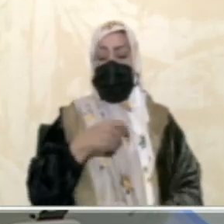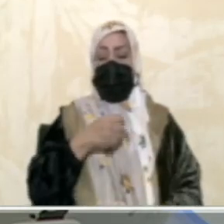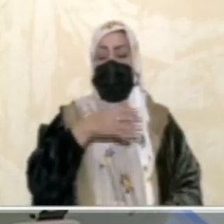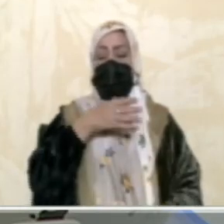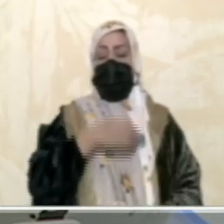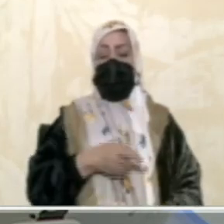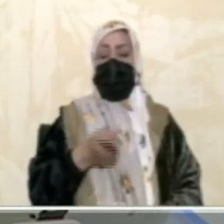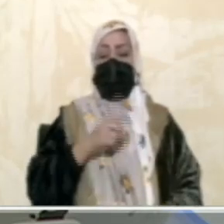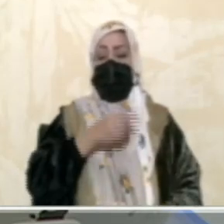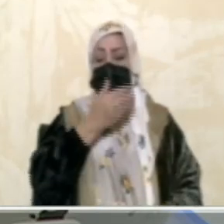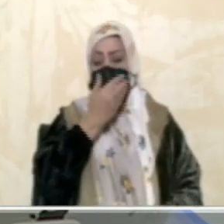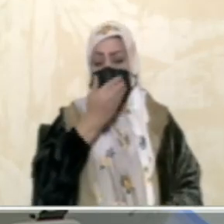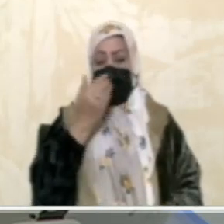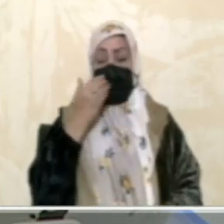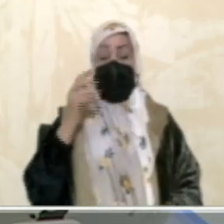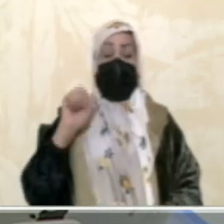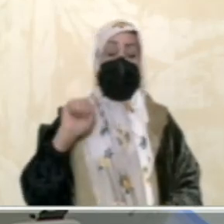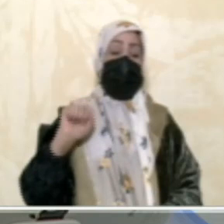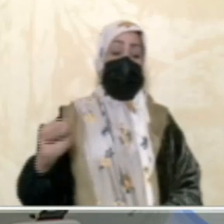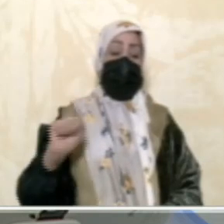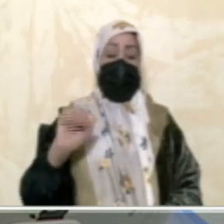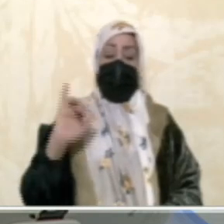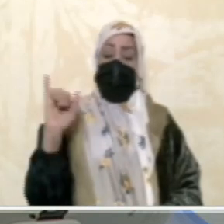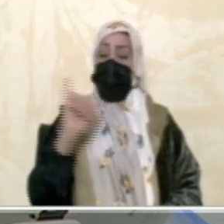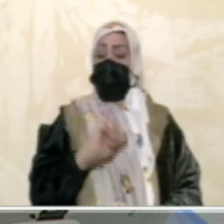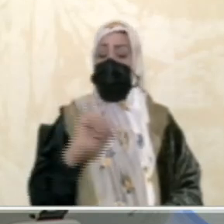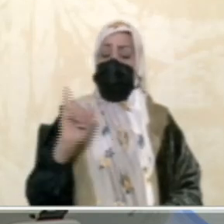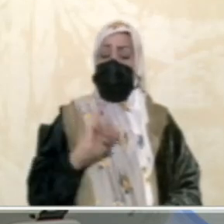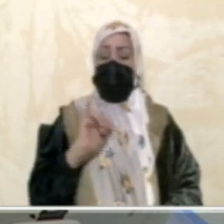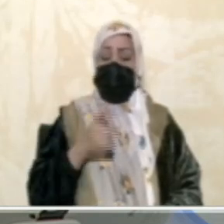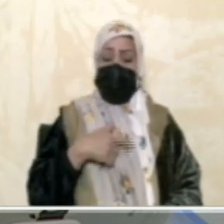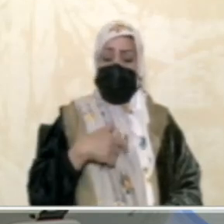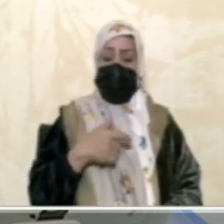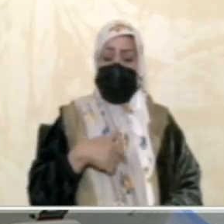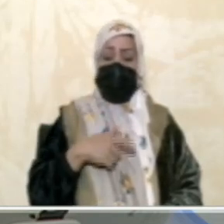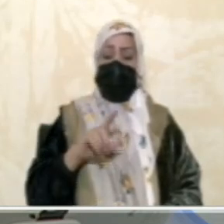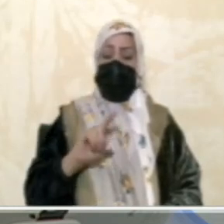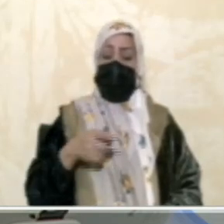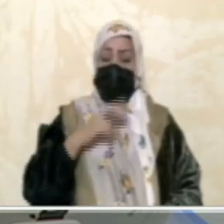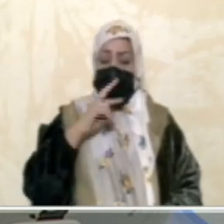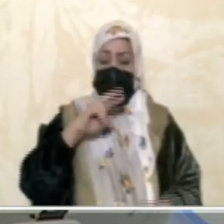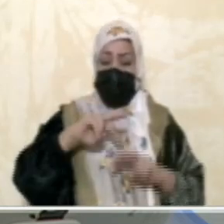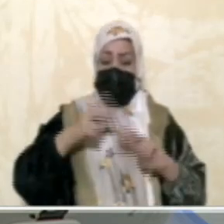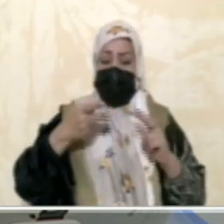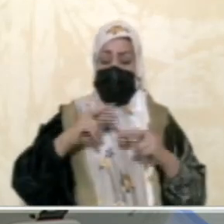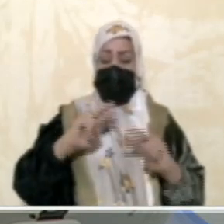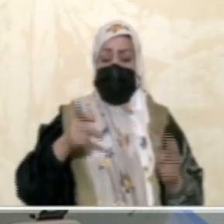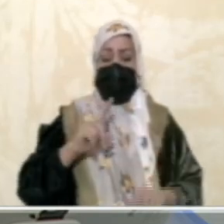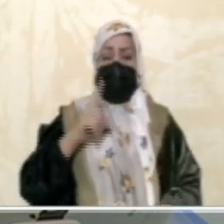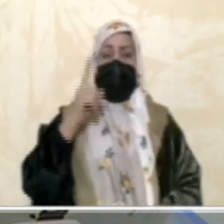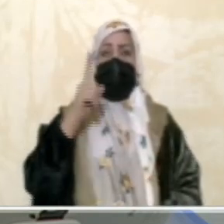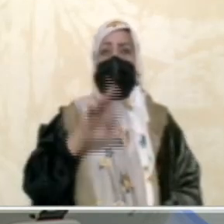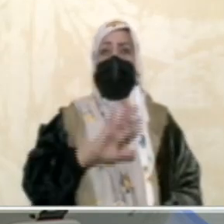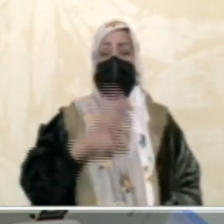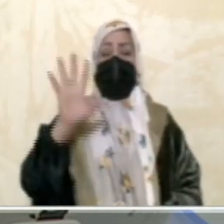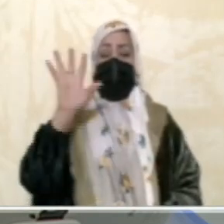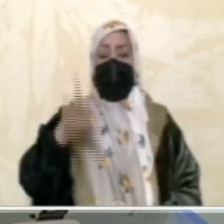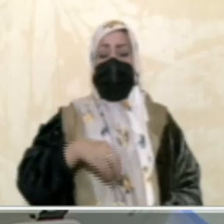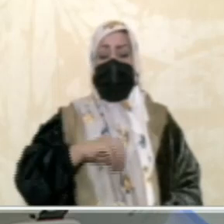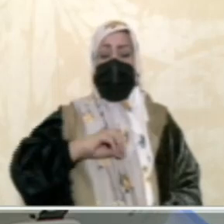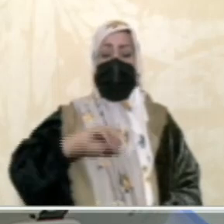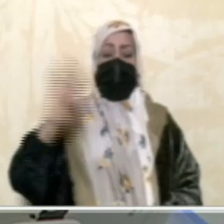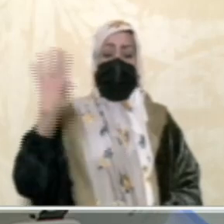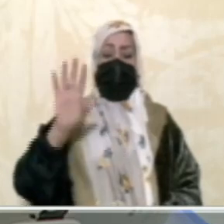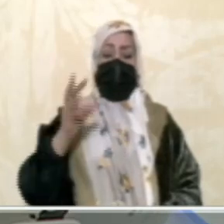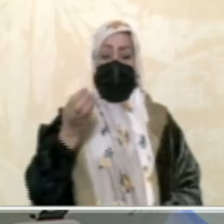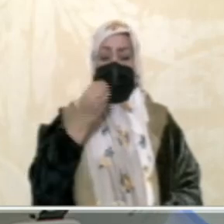فقال من لم يدع قول الزوري والعمل به فليس لله حاجه في ان يدع طعامه وشراب والغيبه